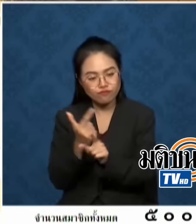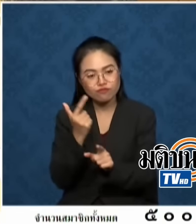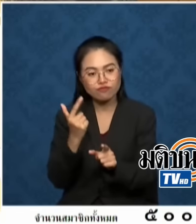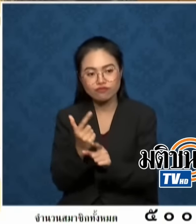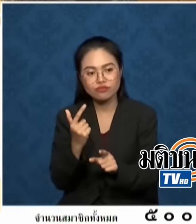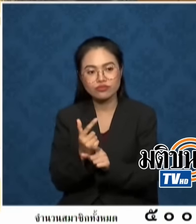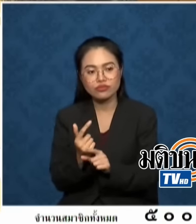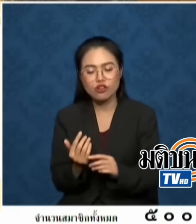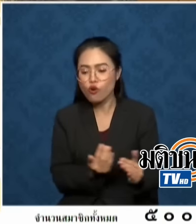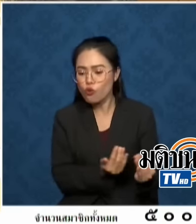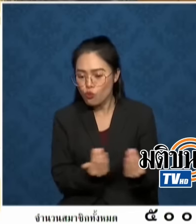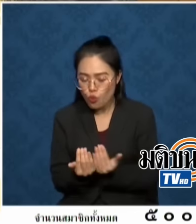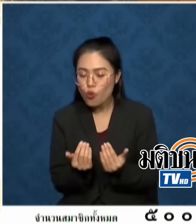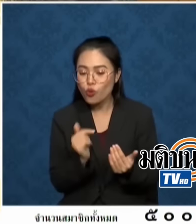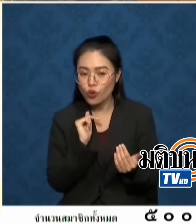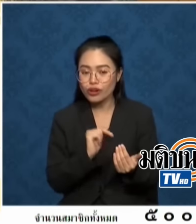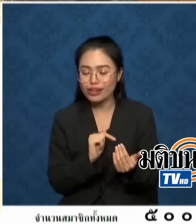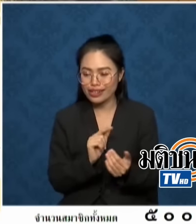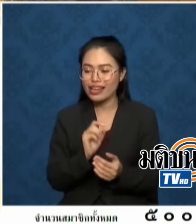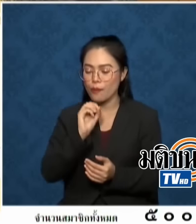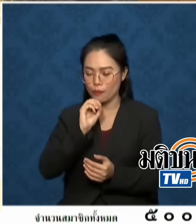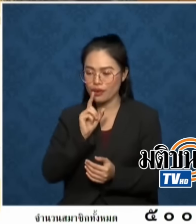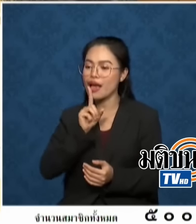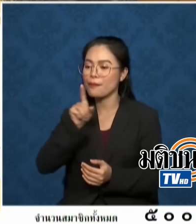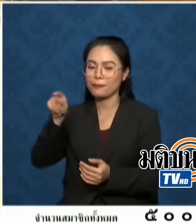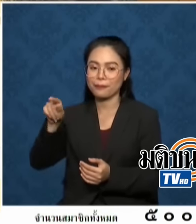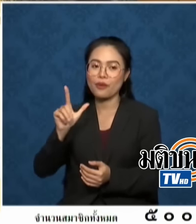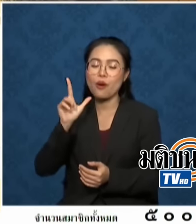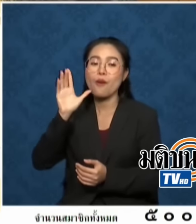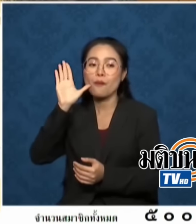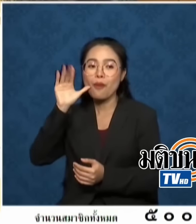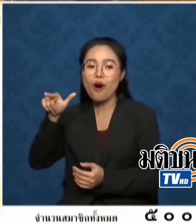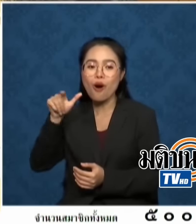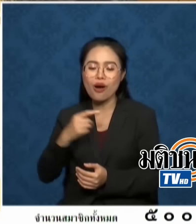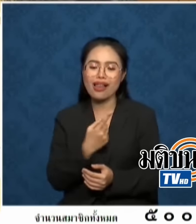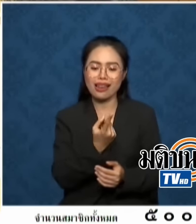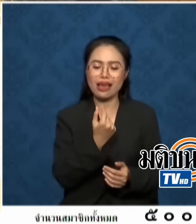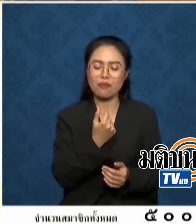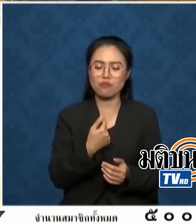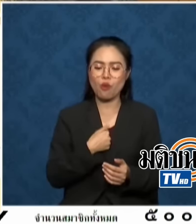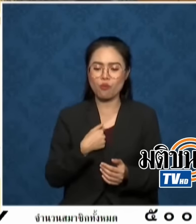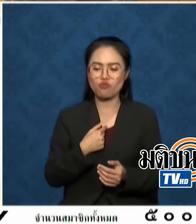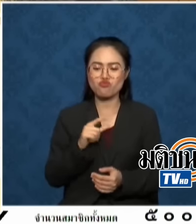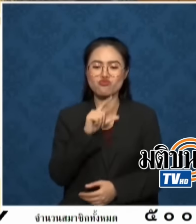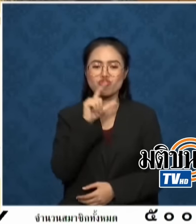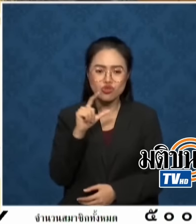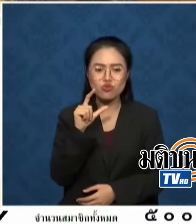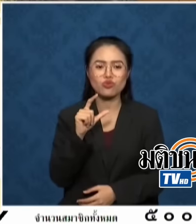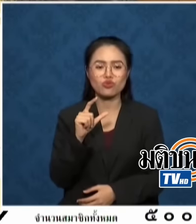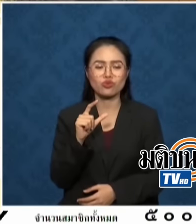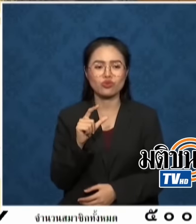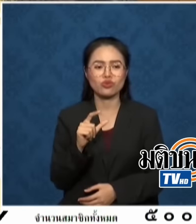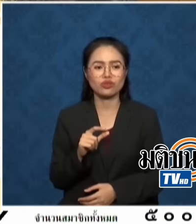บุตรของเราเรียกแฟนว่าพ่อและเรียกผมว่าลุงทั้งที่จริงๆแล้วผมก็คือ